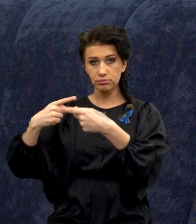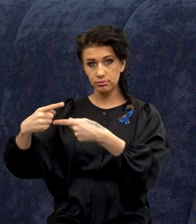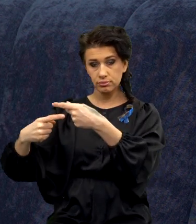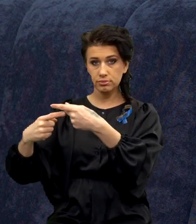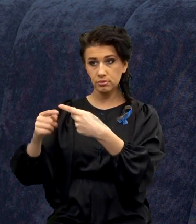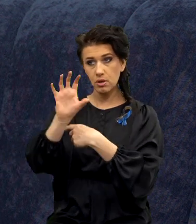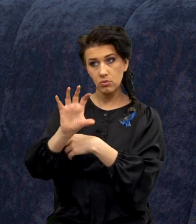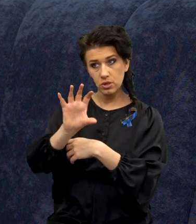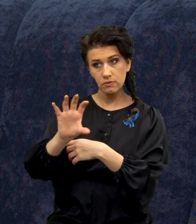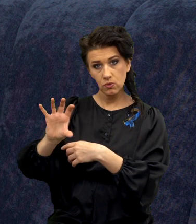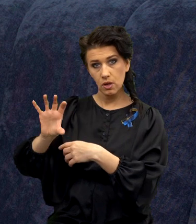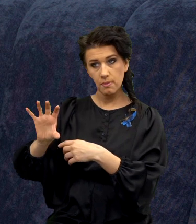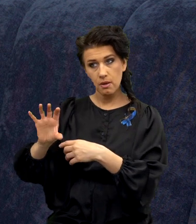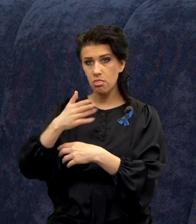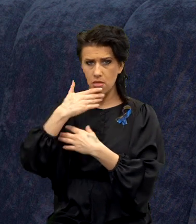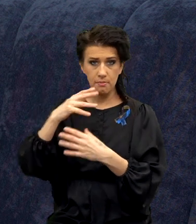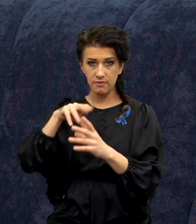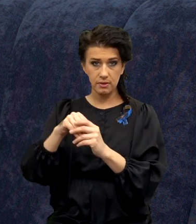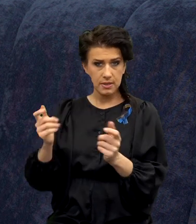jakby nie jest niebezpieczne dla samego,